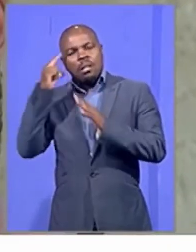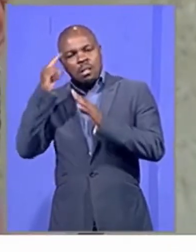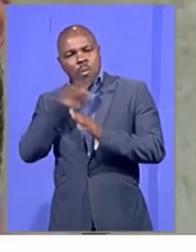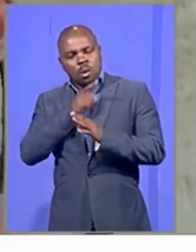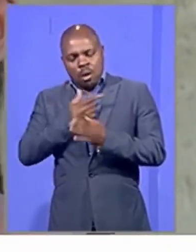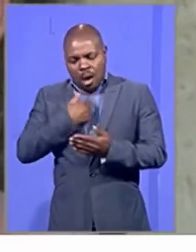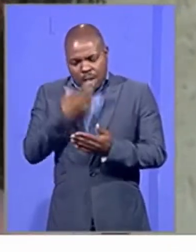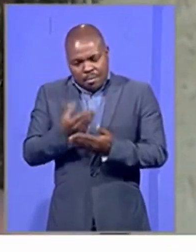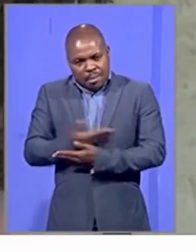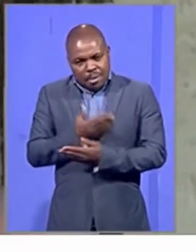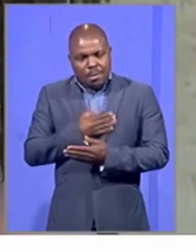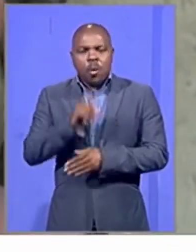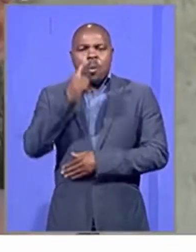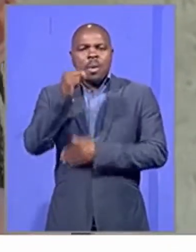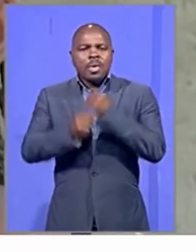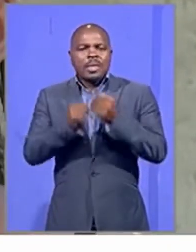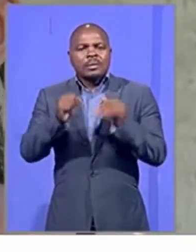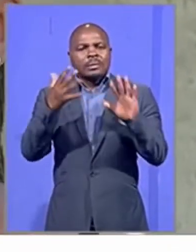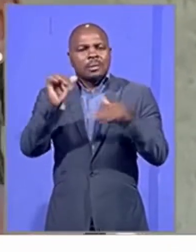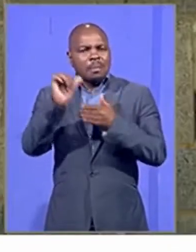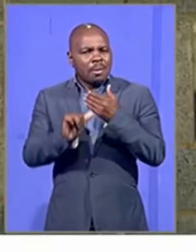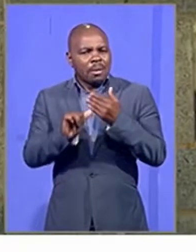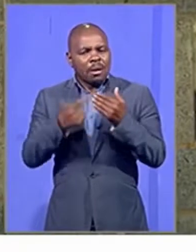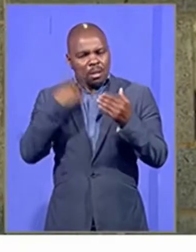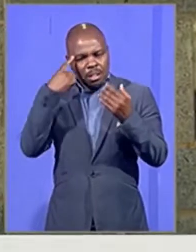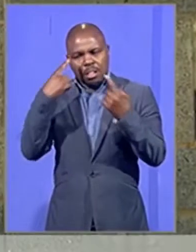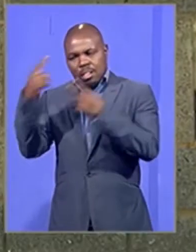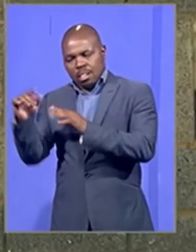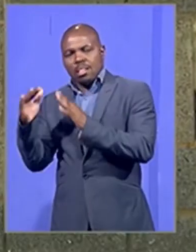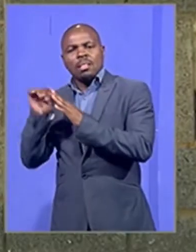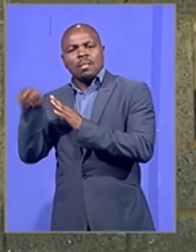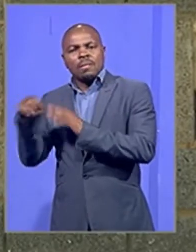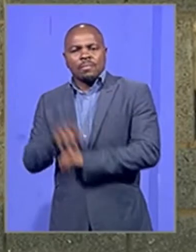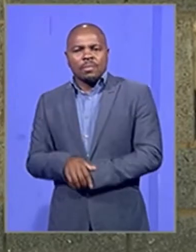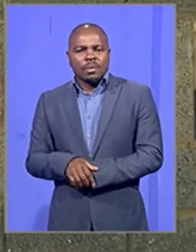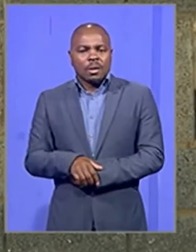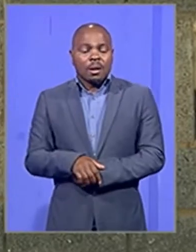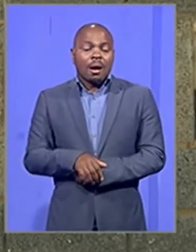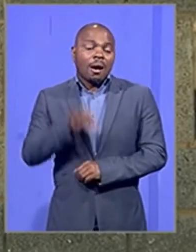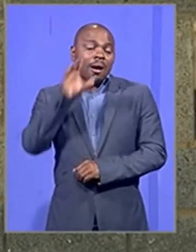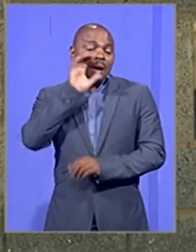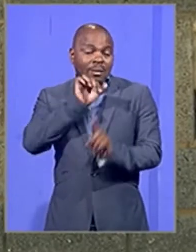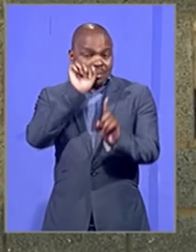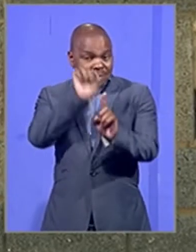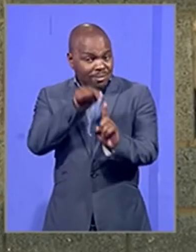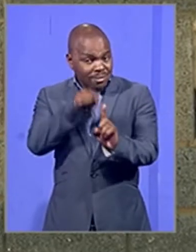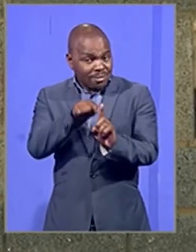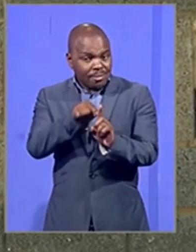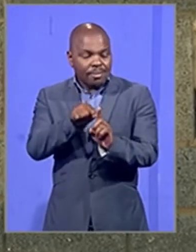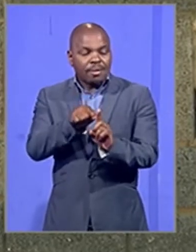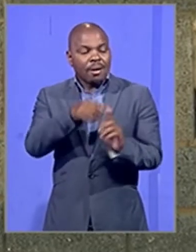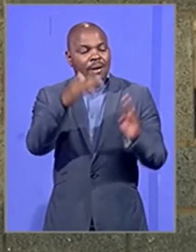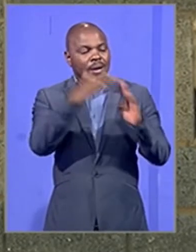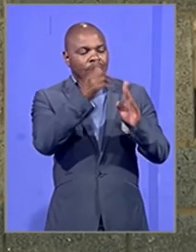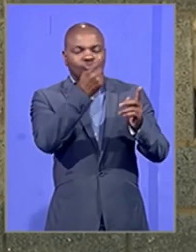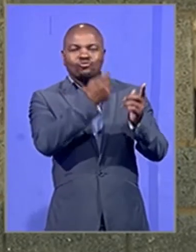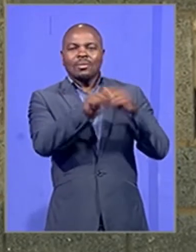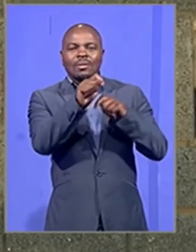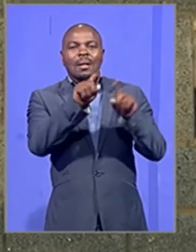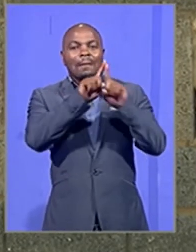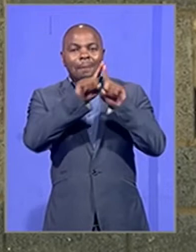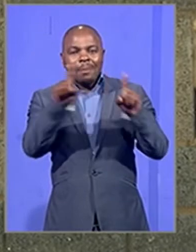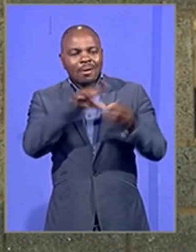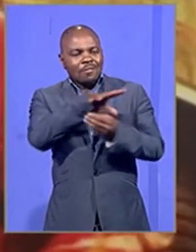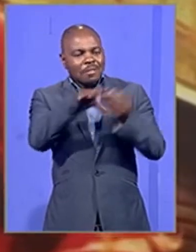10 months. He to gore vele ke re tle go bala. Go begwa fa motswala wa gagwe a rekisitse ntlo ya legae kwa ntle ga go